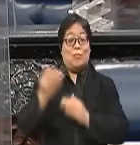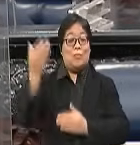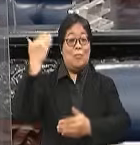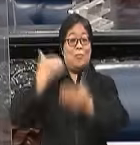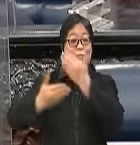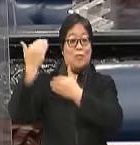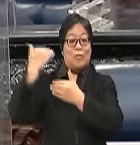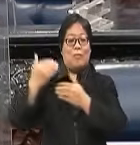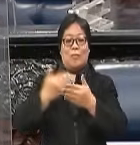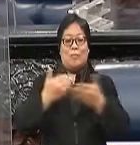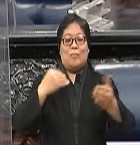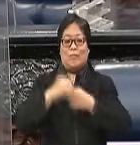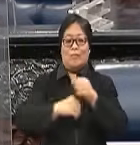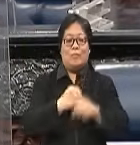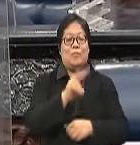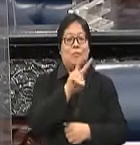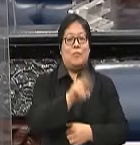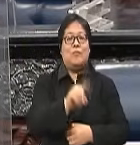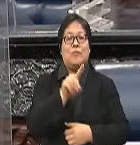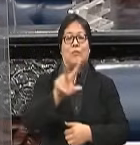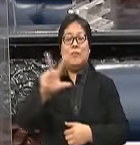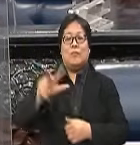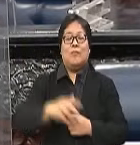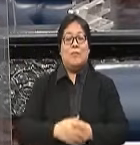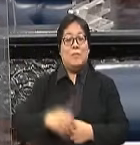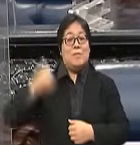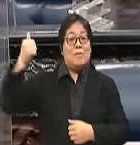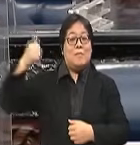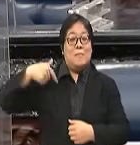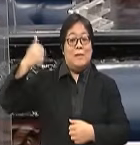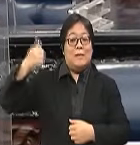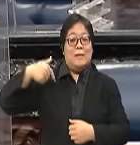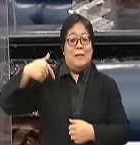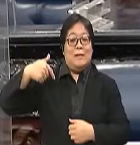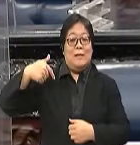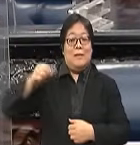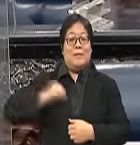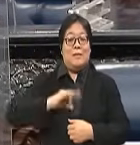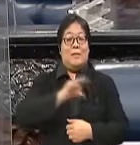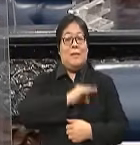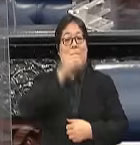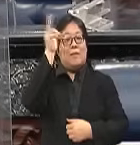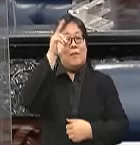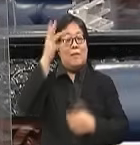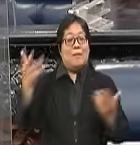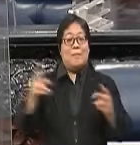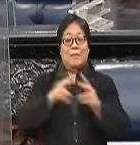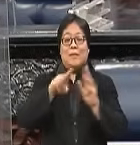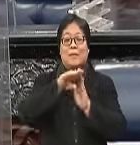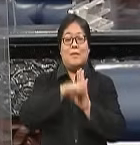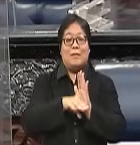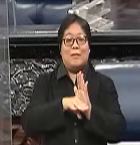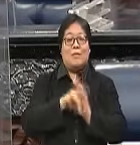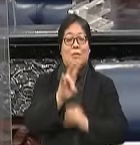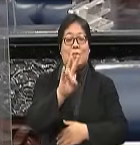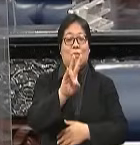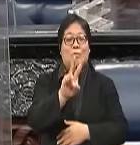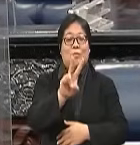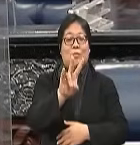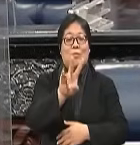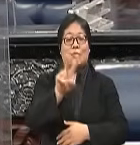sebelum 2013 Tencent kakitangan awam paling rendah